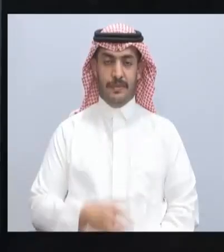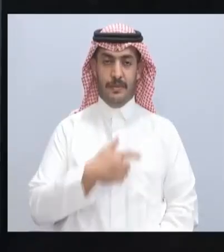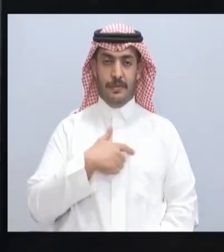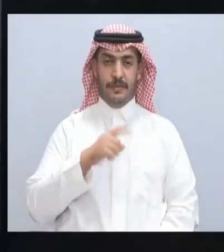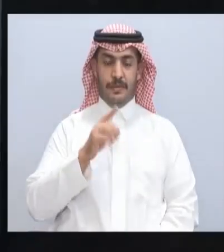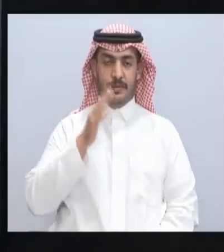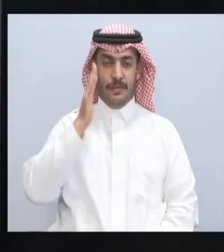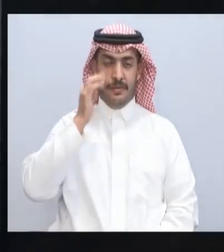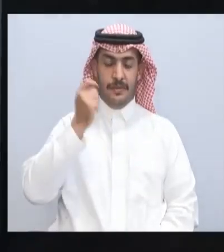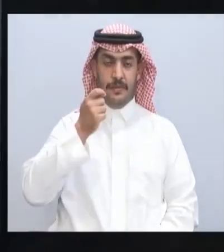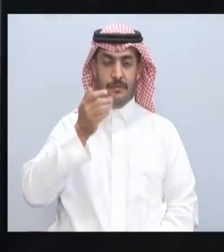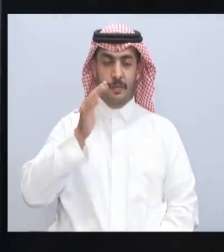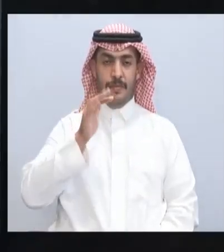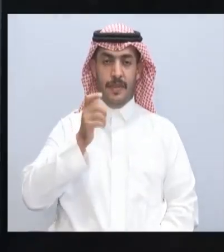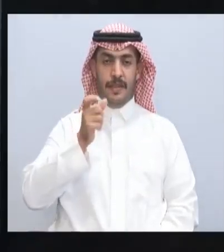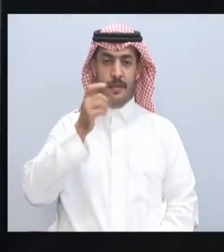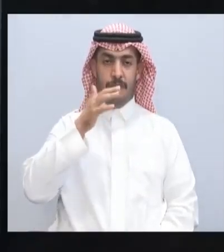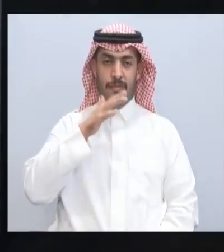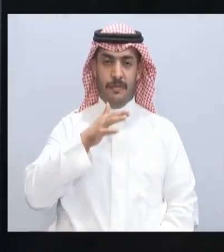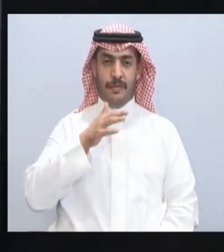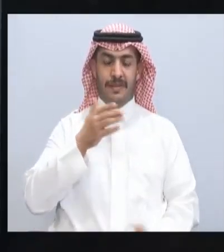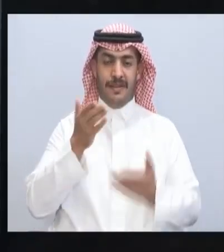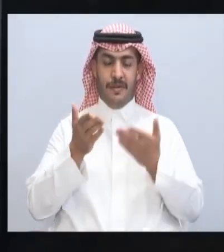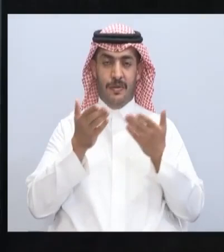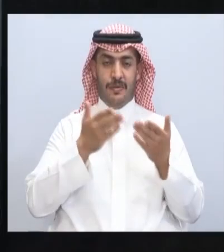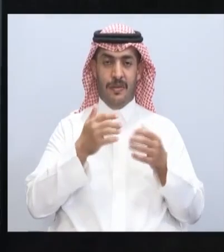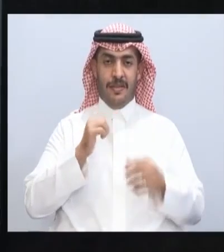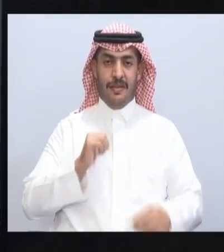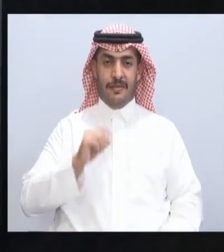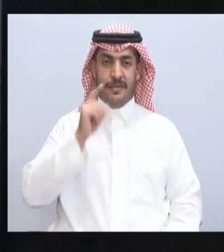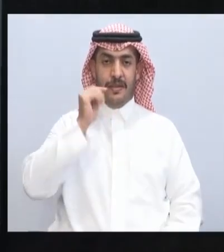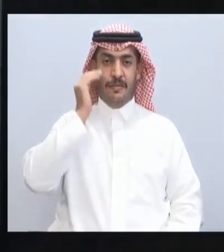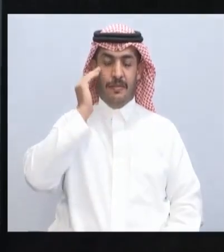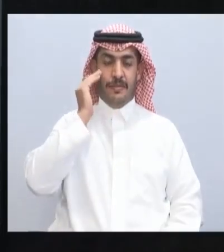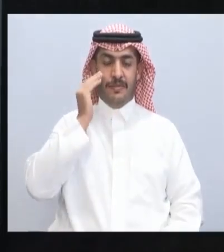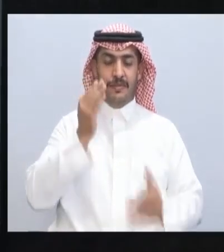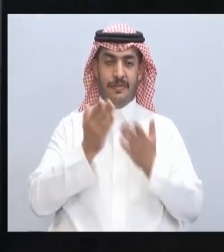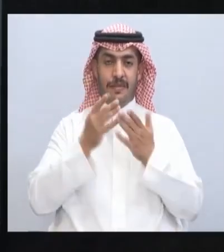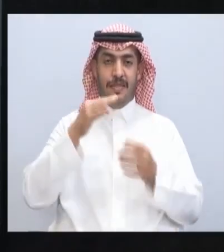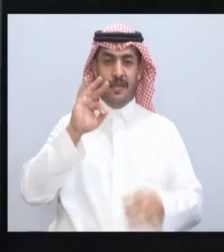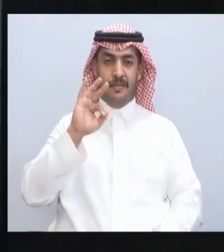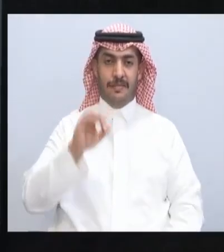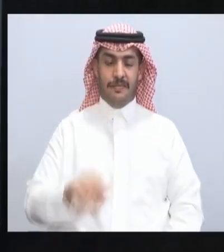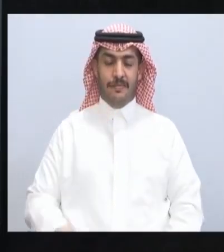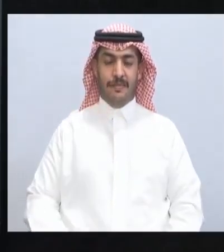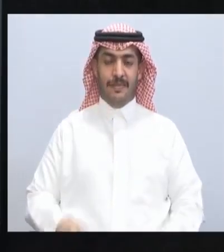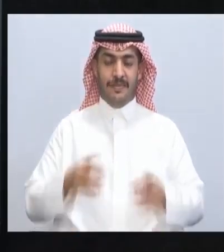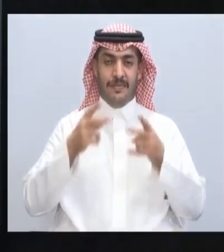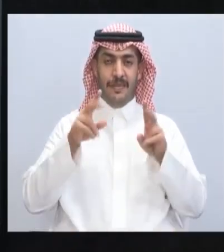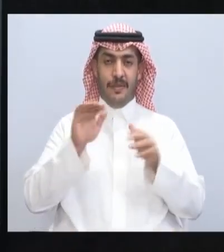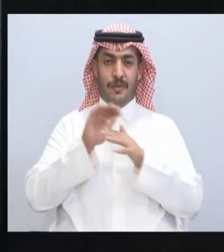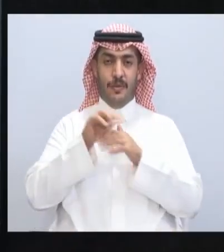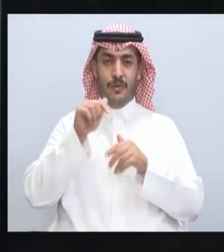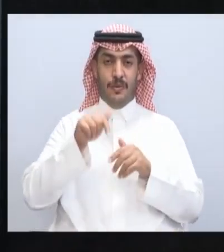بسم الله والصلاه والسلام على رسول الله اهلا وسهلا بطلاب وطالبات الصف الثالث ثانوي نبدا